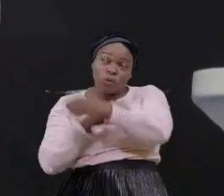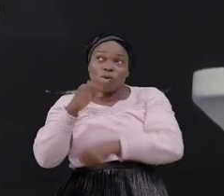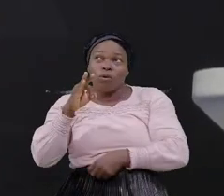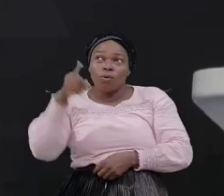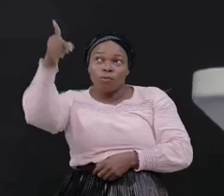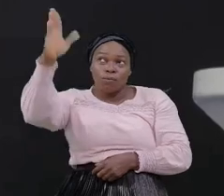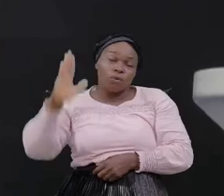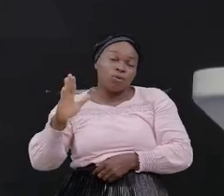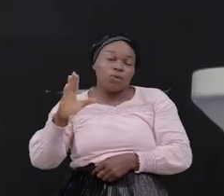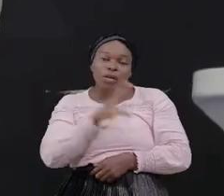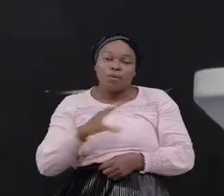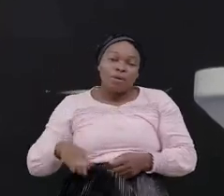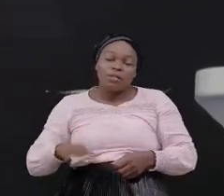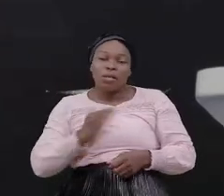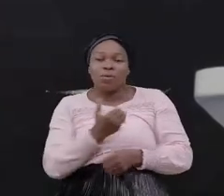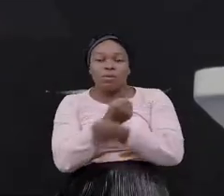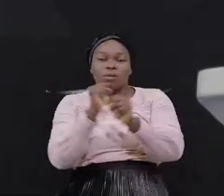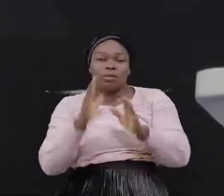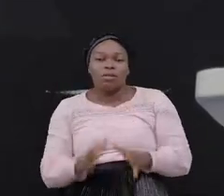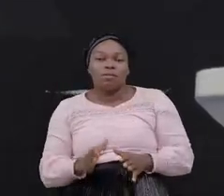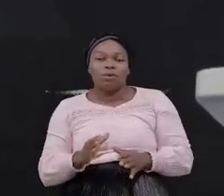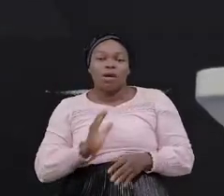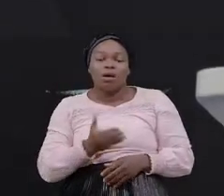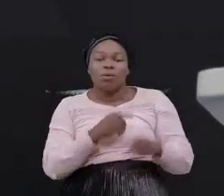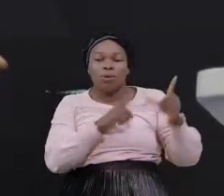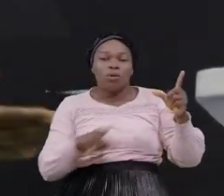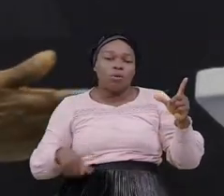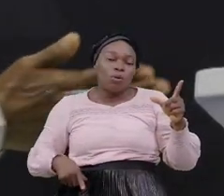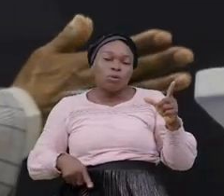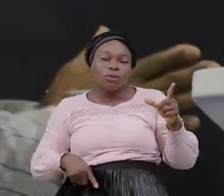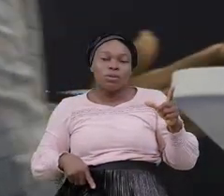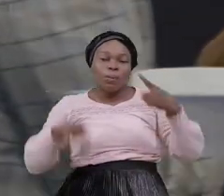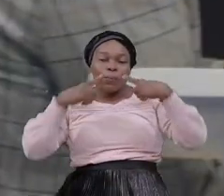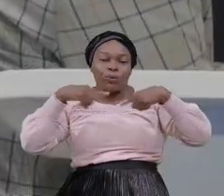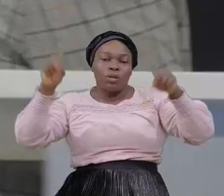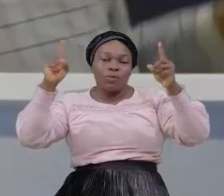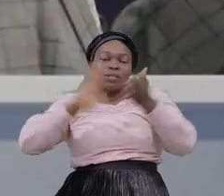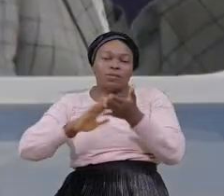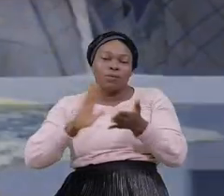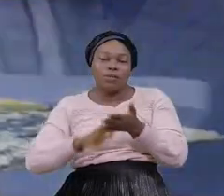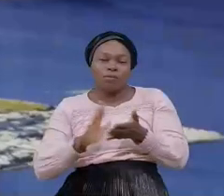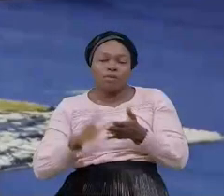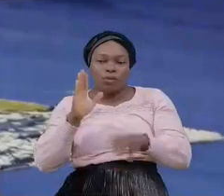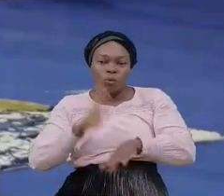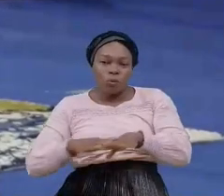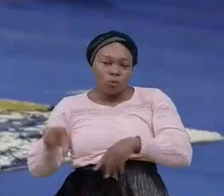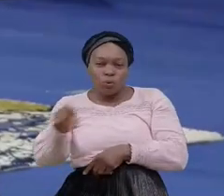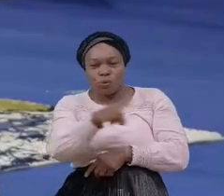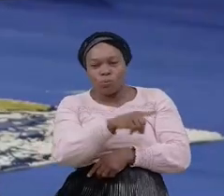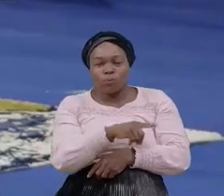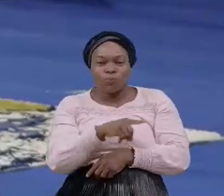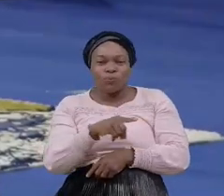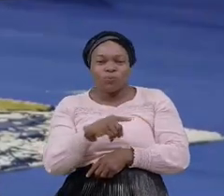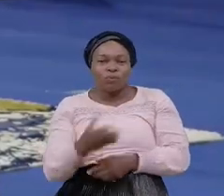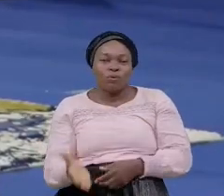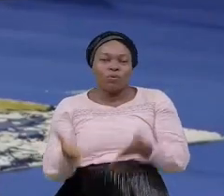Christ, notre Sauveur Christ, notre Seigneur, a déclaré la le pardon sur